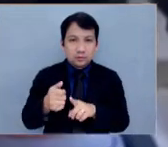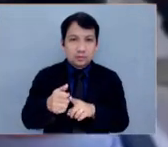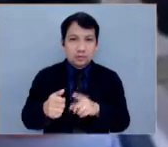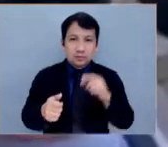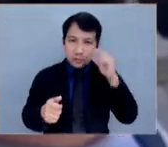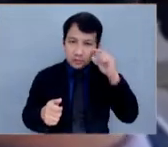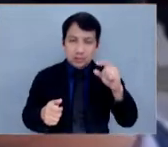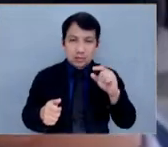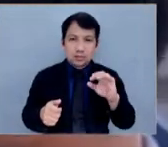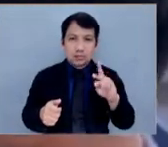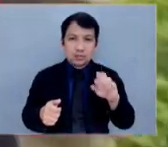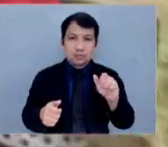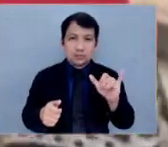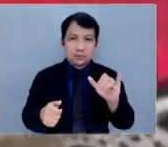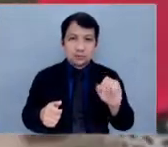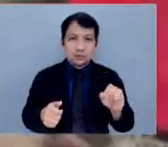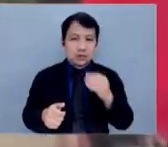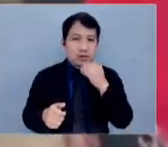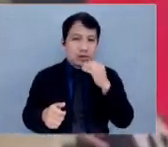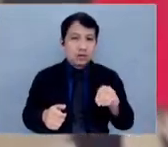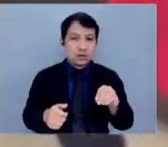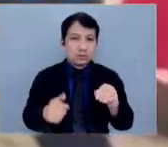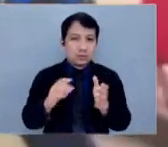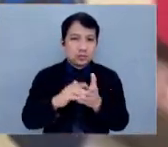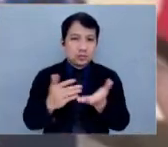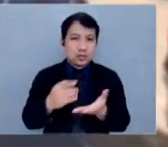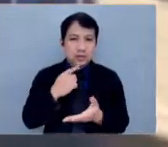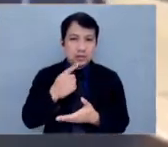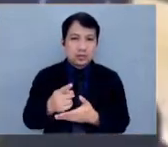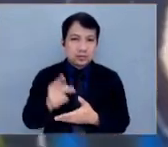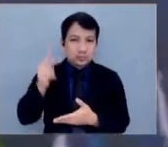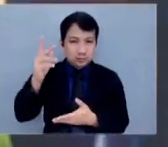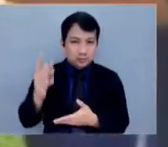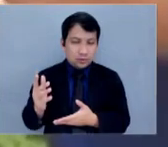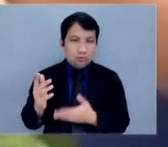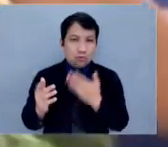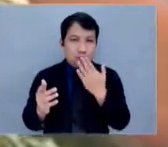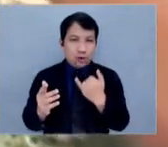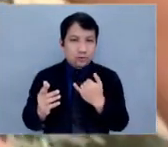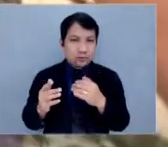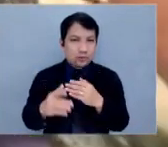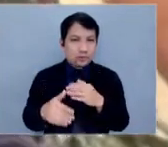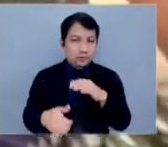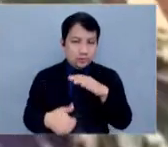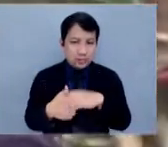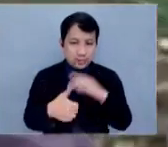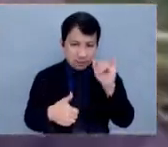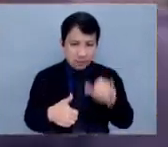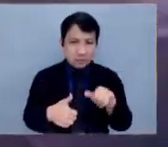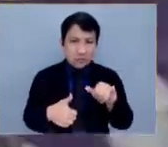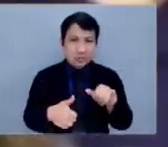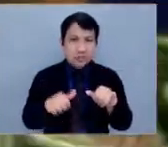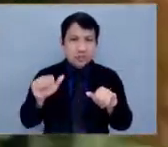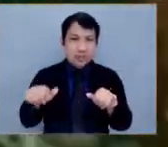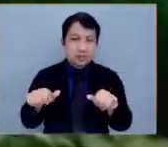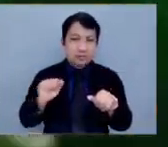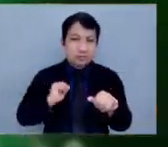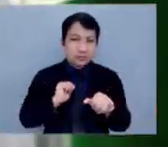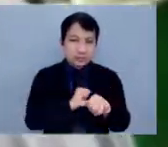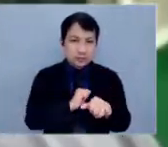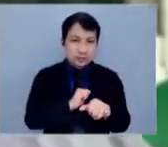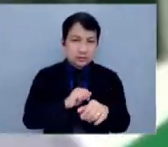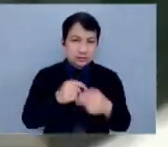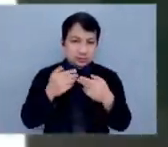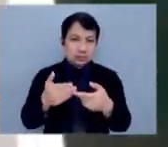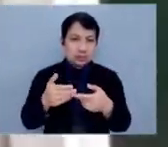May arrest order din ang Senado laban sa pastor dahil sa hindi niya pagdalo sa mga pagdinig. Sa ngayon, nagpapatuloy ang